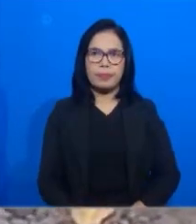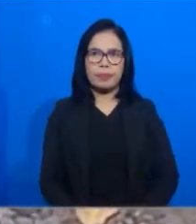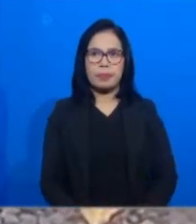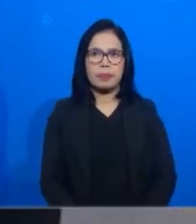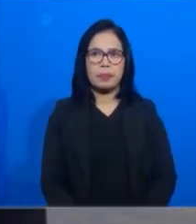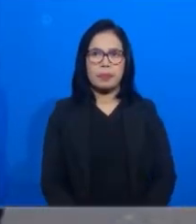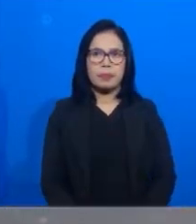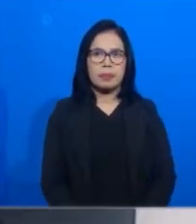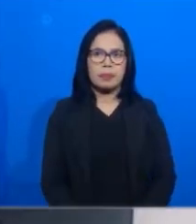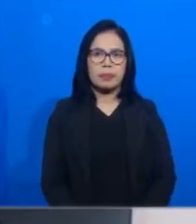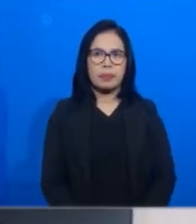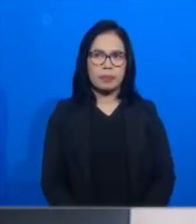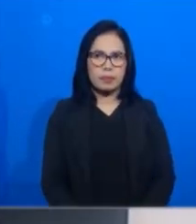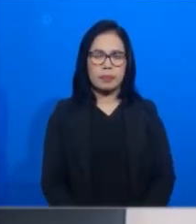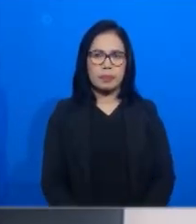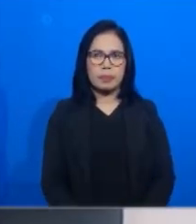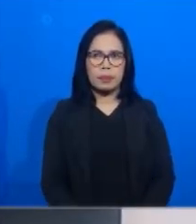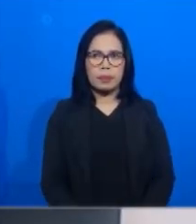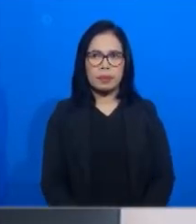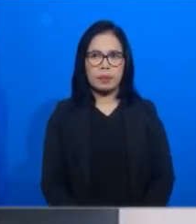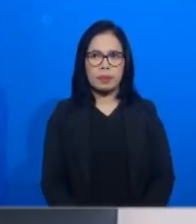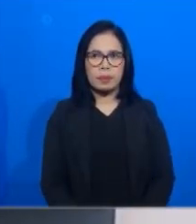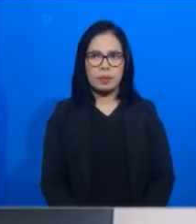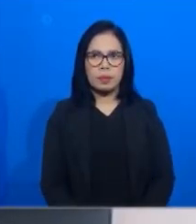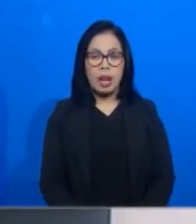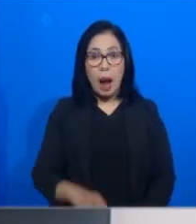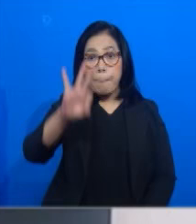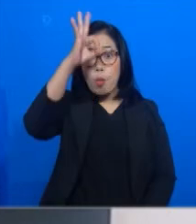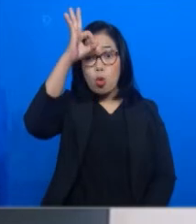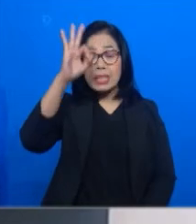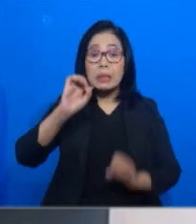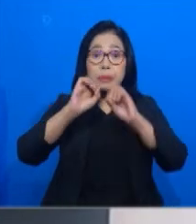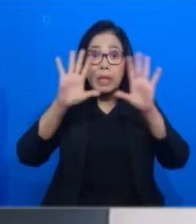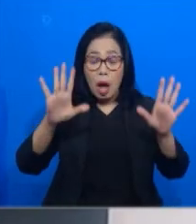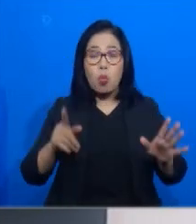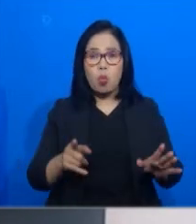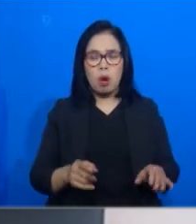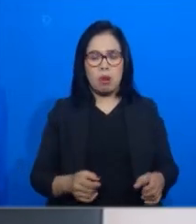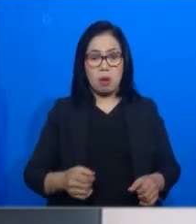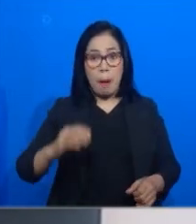Jombang. Karena saking kencangnya